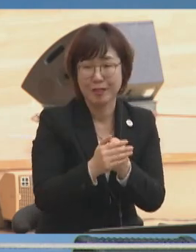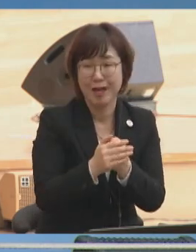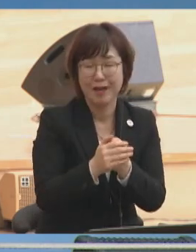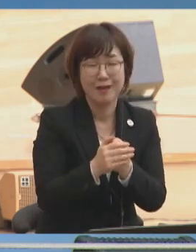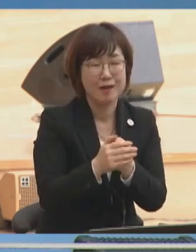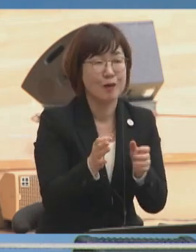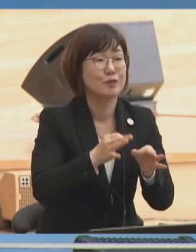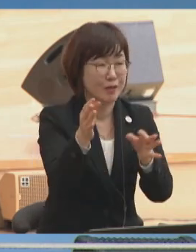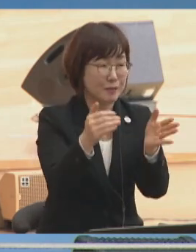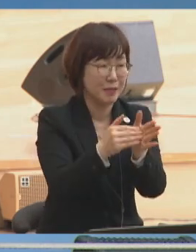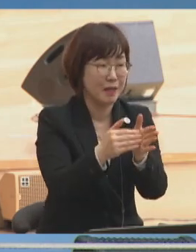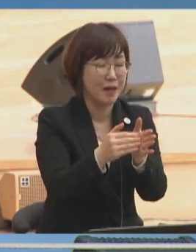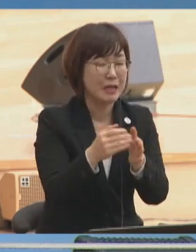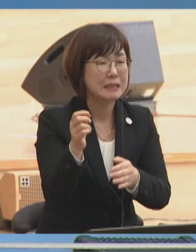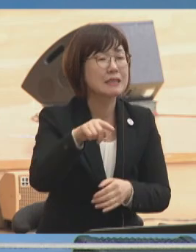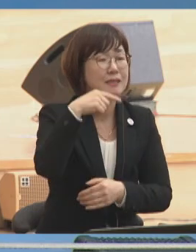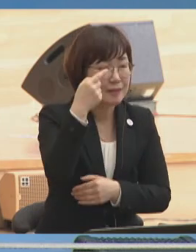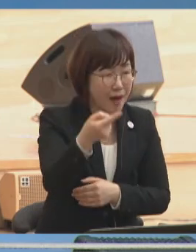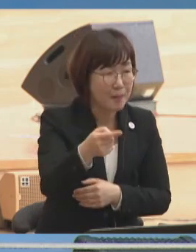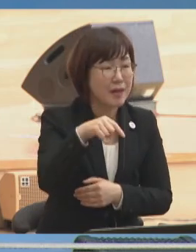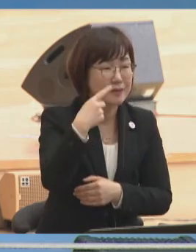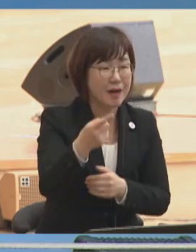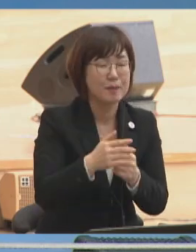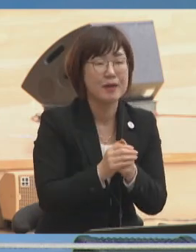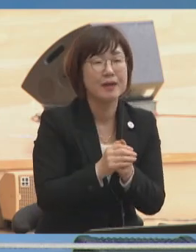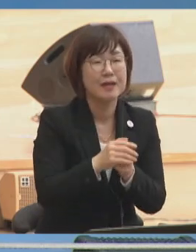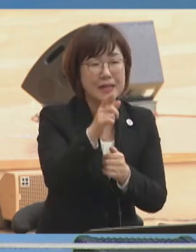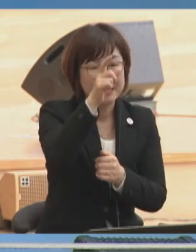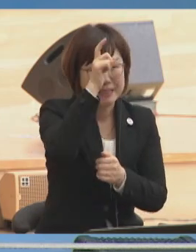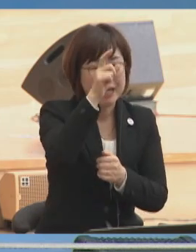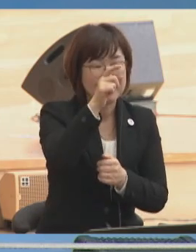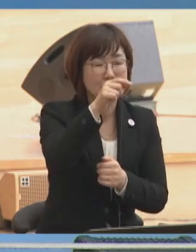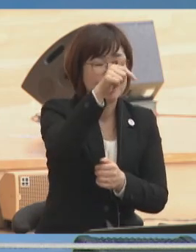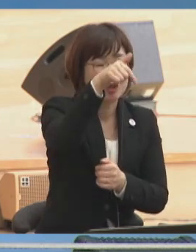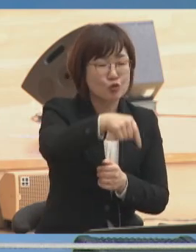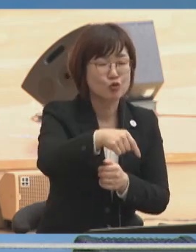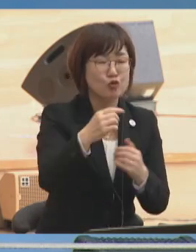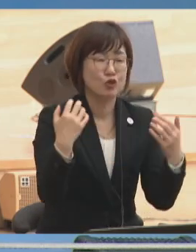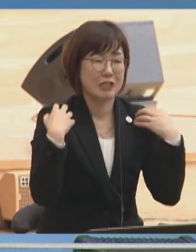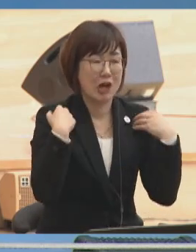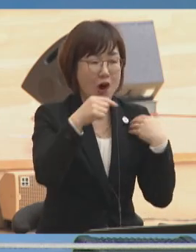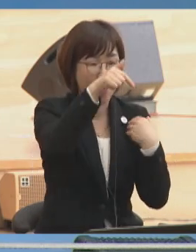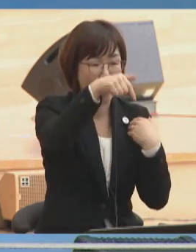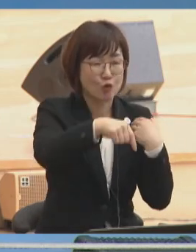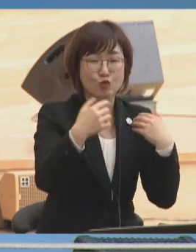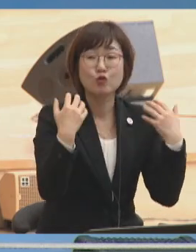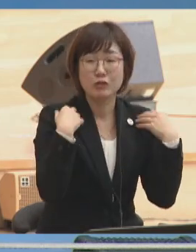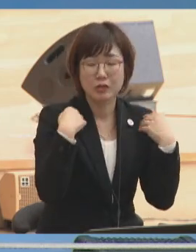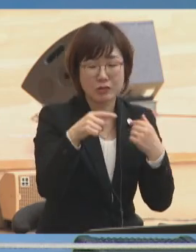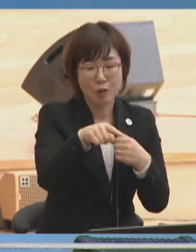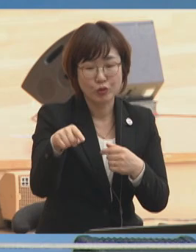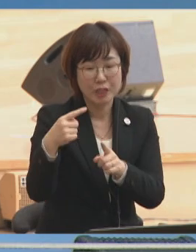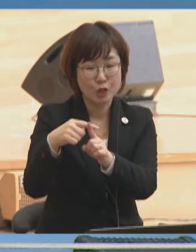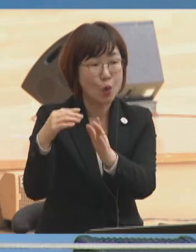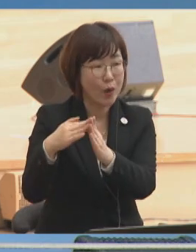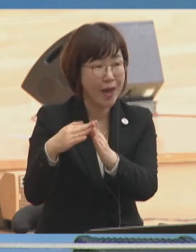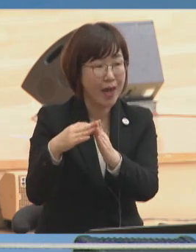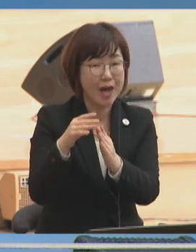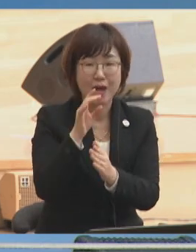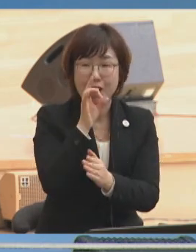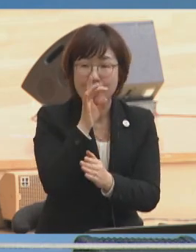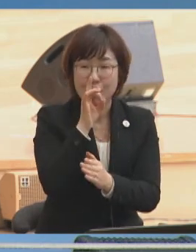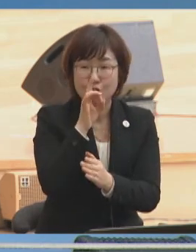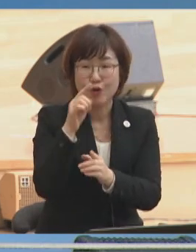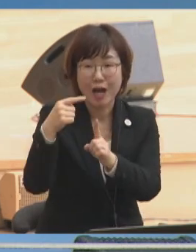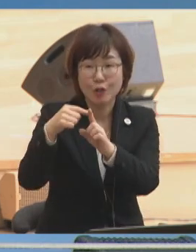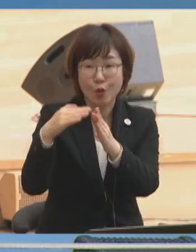더 나아가서 우리 이산불 구청에서, 그 담당하는 구청에서 이산불 중앙교회 요청이 와요. 이거